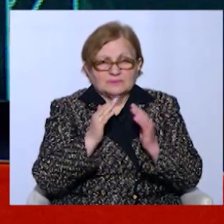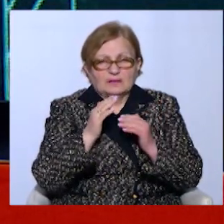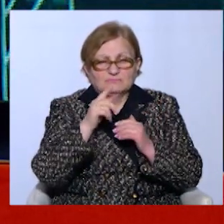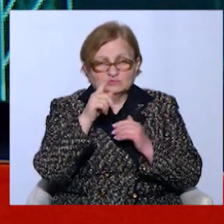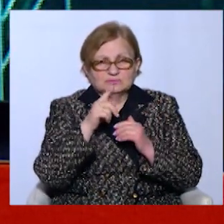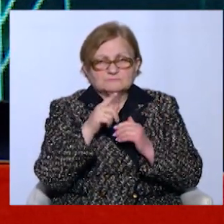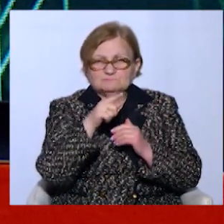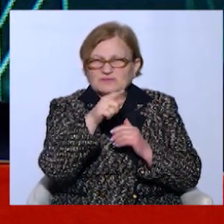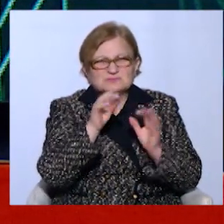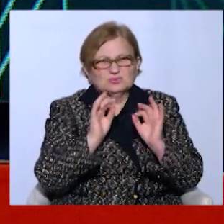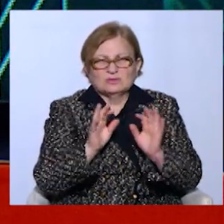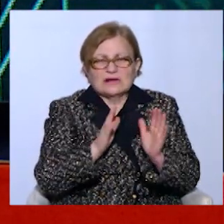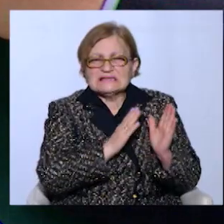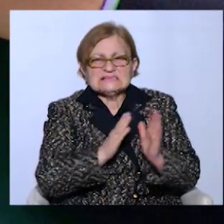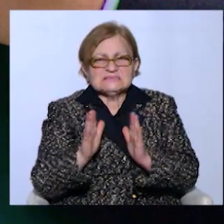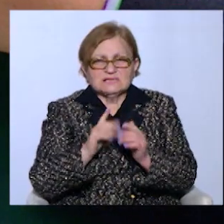ეს არის